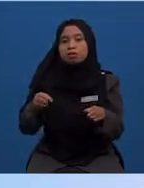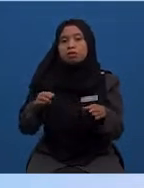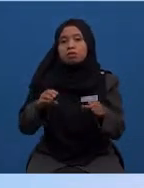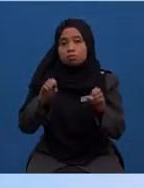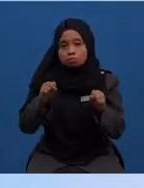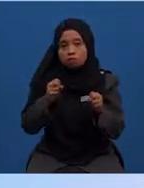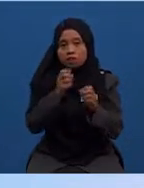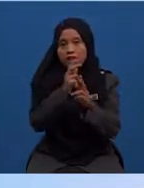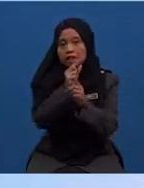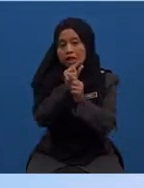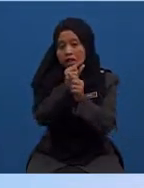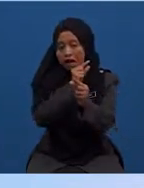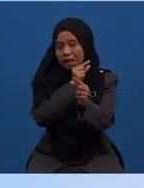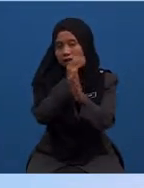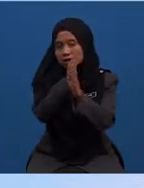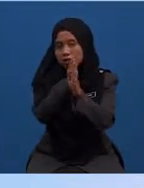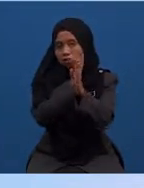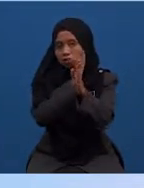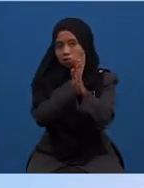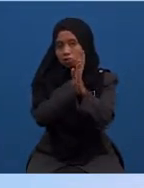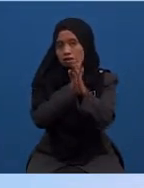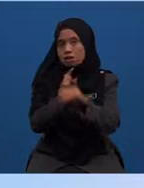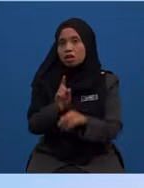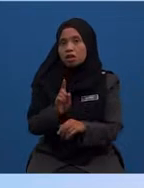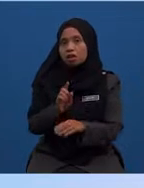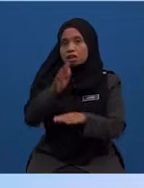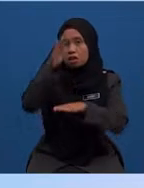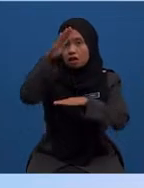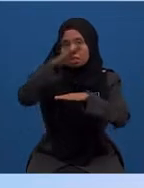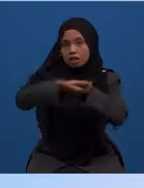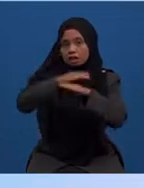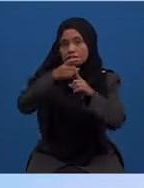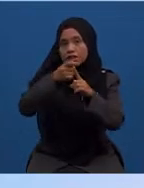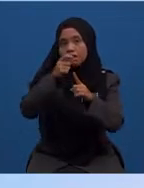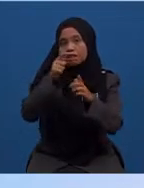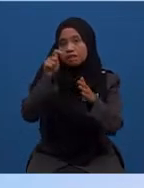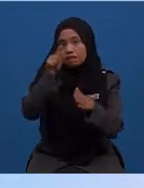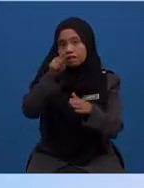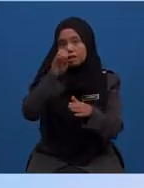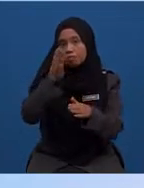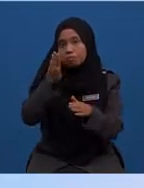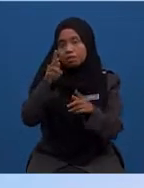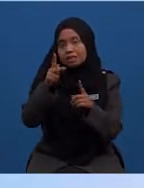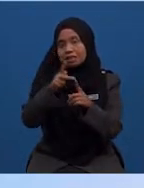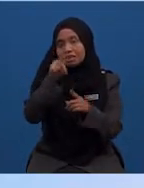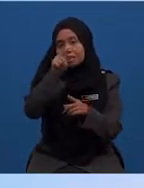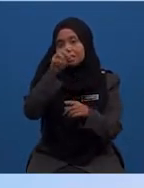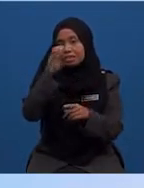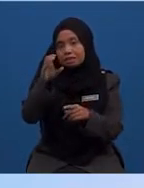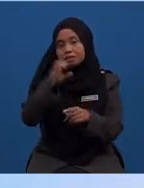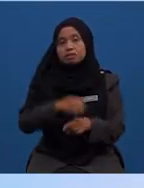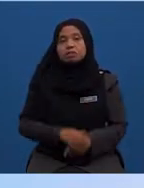murid-murid boleh garis lurus ke bawah dari titik B ke titik C.